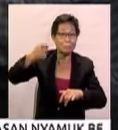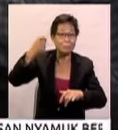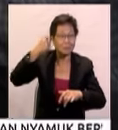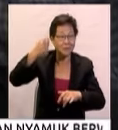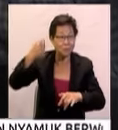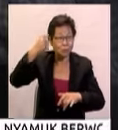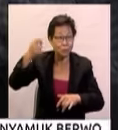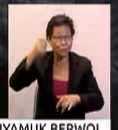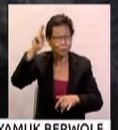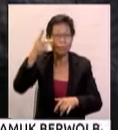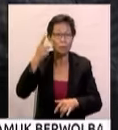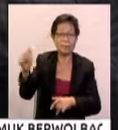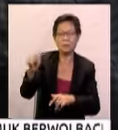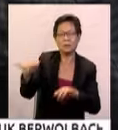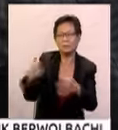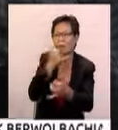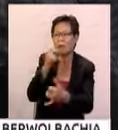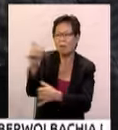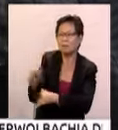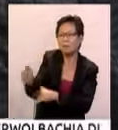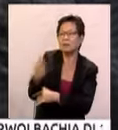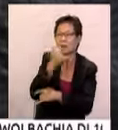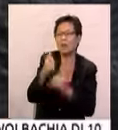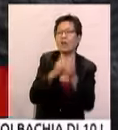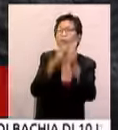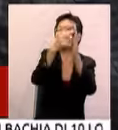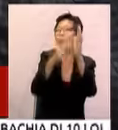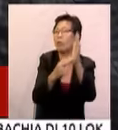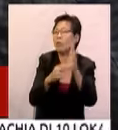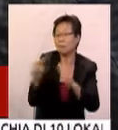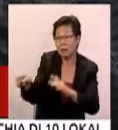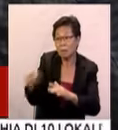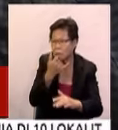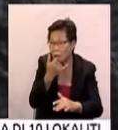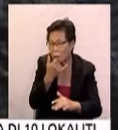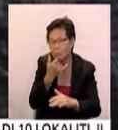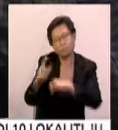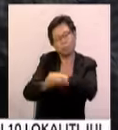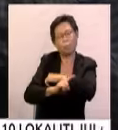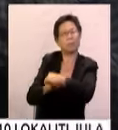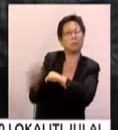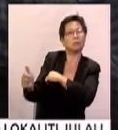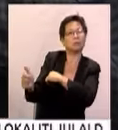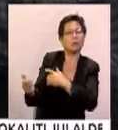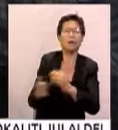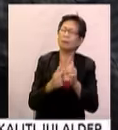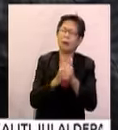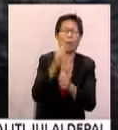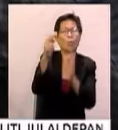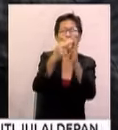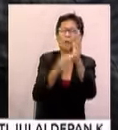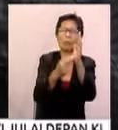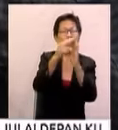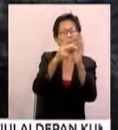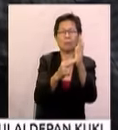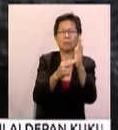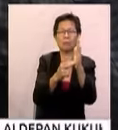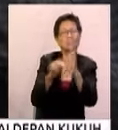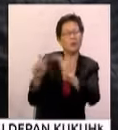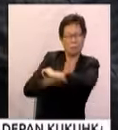terima akibat dia. Saya akan terima akibat itu, dan biarlah undang-undang yang akan mengambil tempat